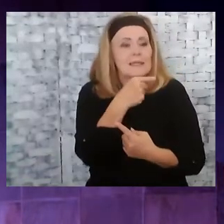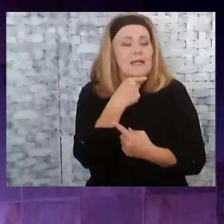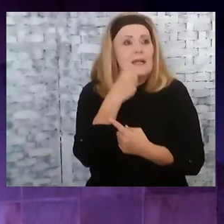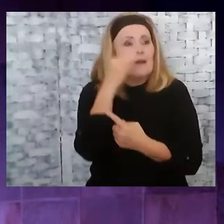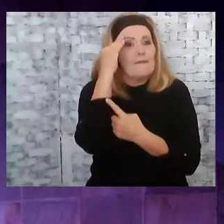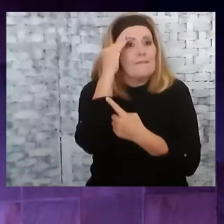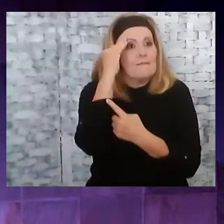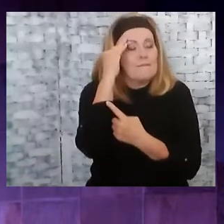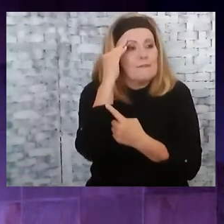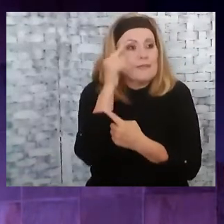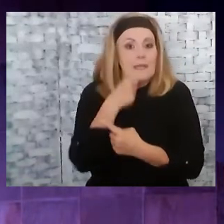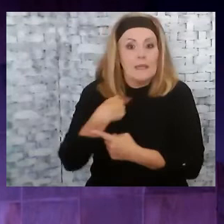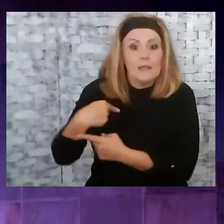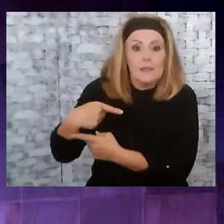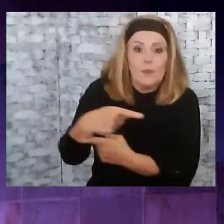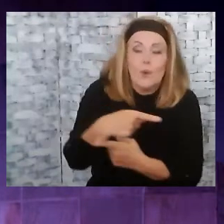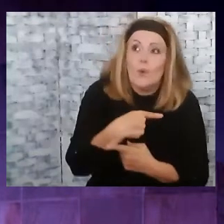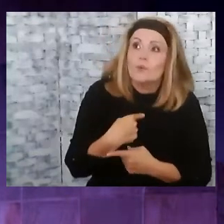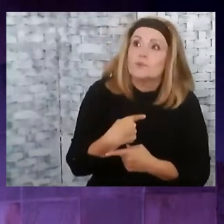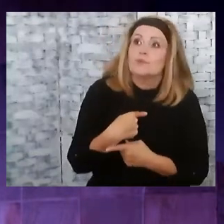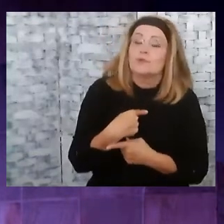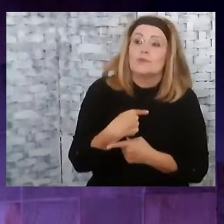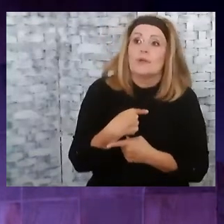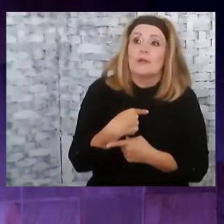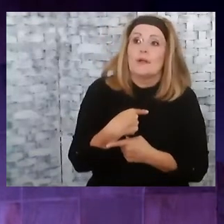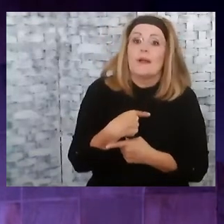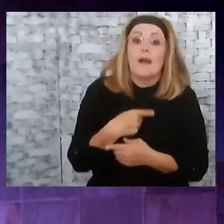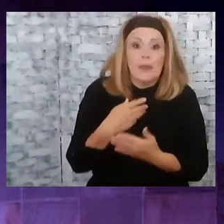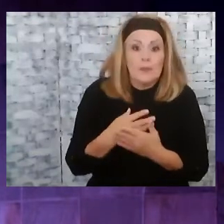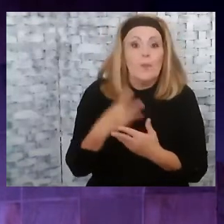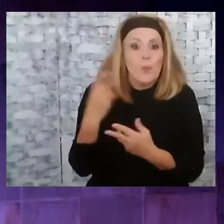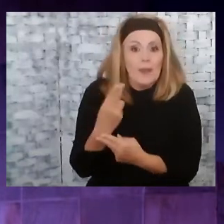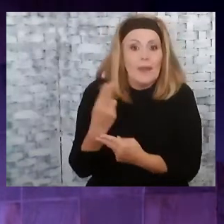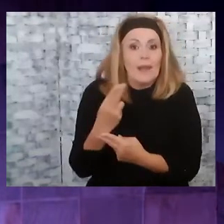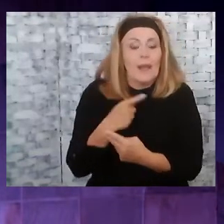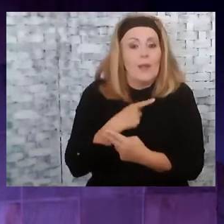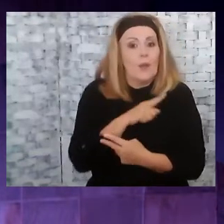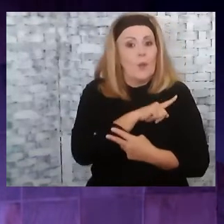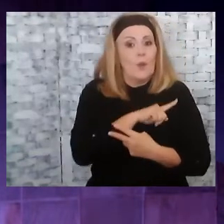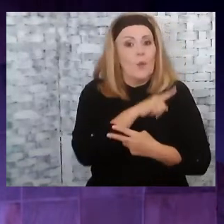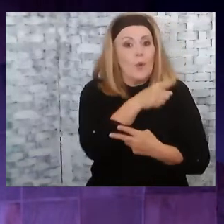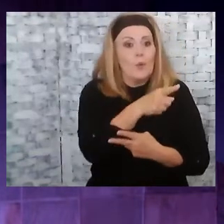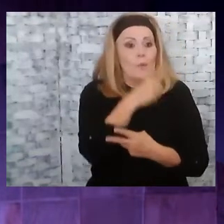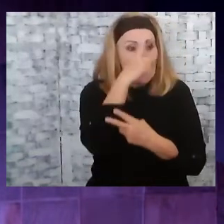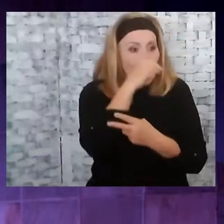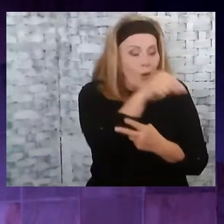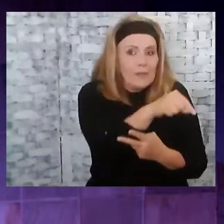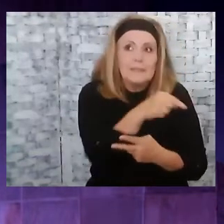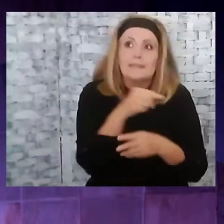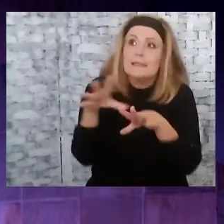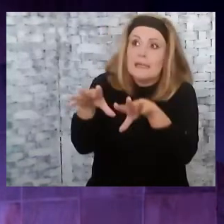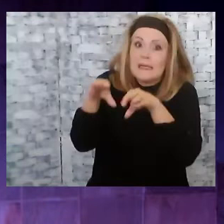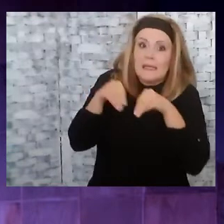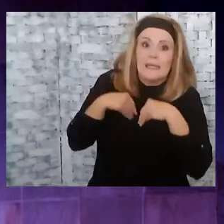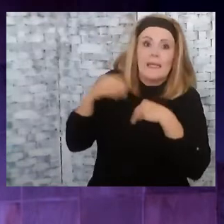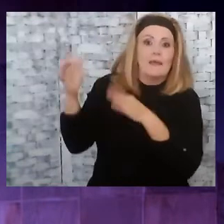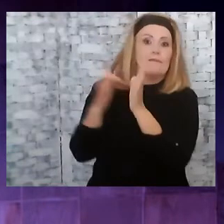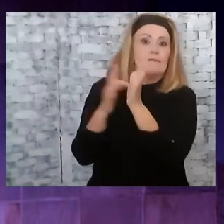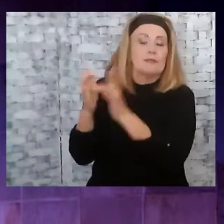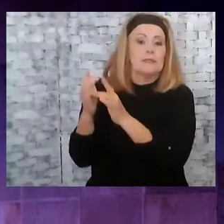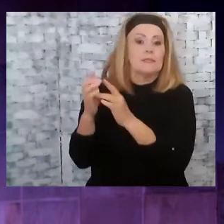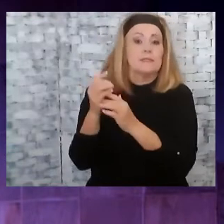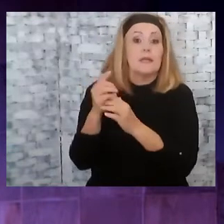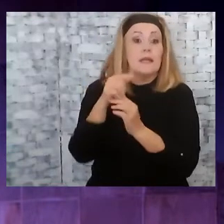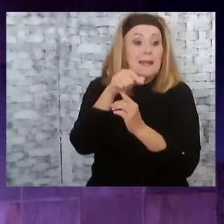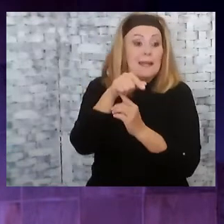waar Johannes dit alles gekry het. Hy het dit by Jesus gekry. Want toe Jesus bid vir sy disciples, Johannes skryf in Johannes